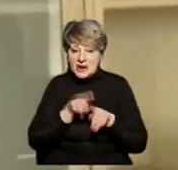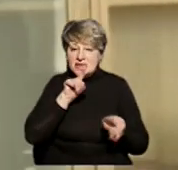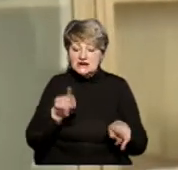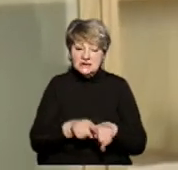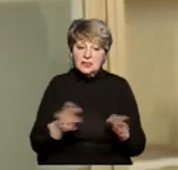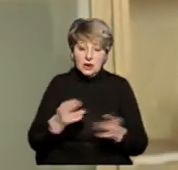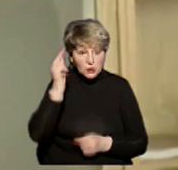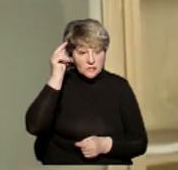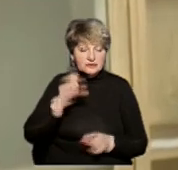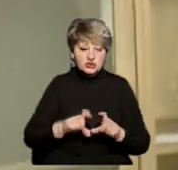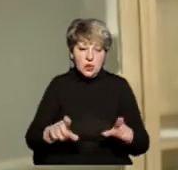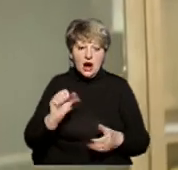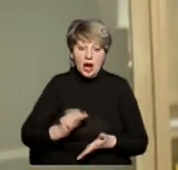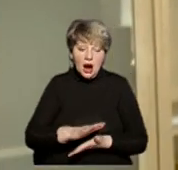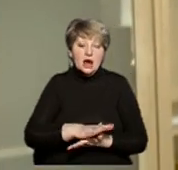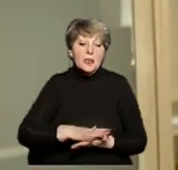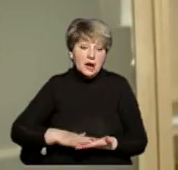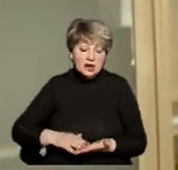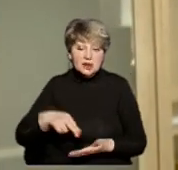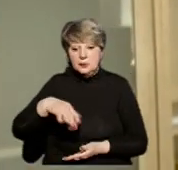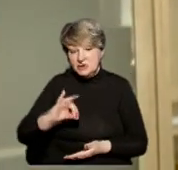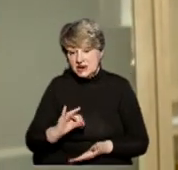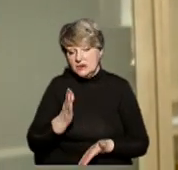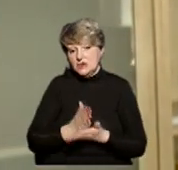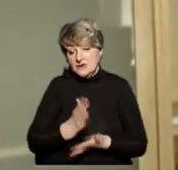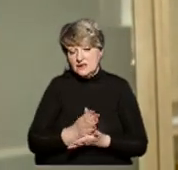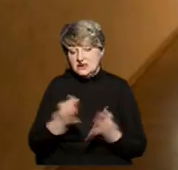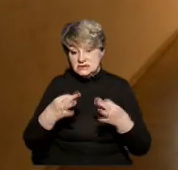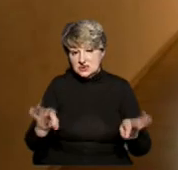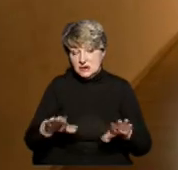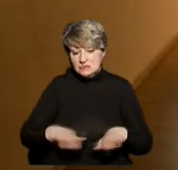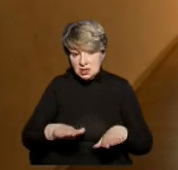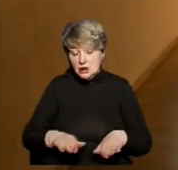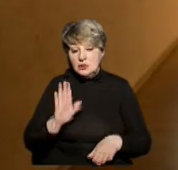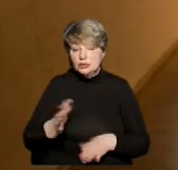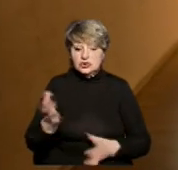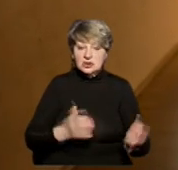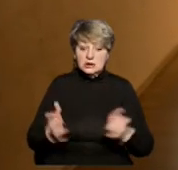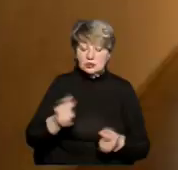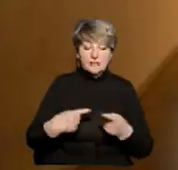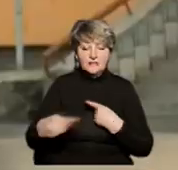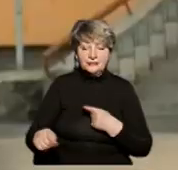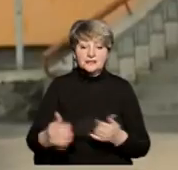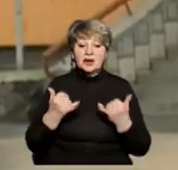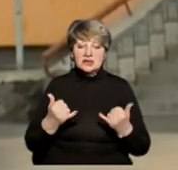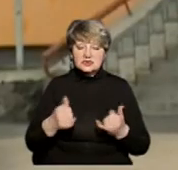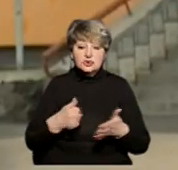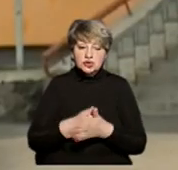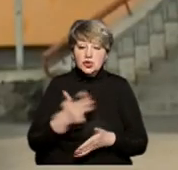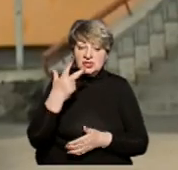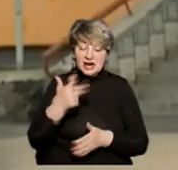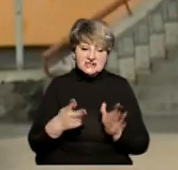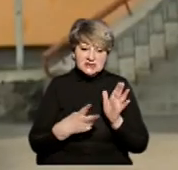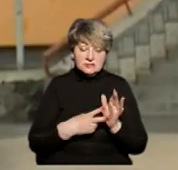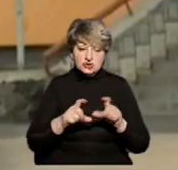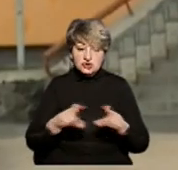чиїх навчальниця на школі. А далі, при наявності вільних місць, ми можемо зараховувати усіх. Сьогодні стартував набір першокласників до 37 шкіл